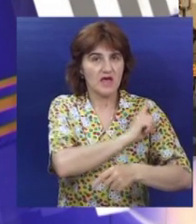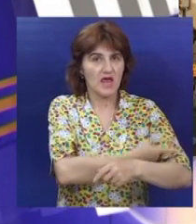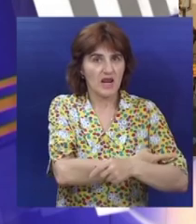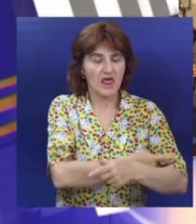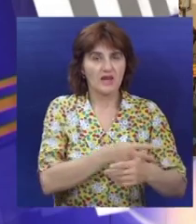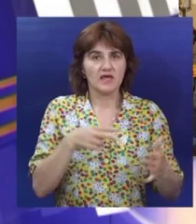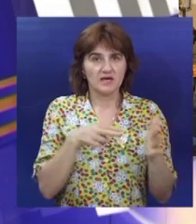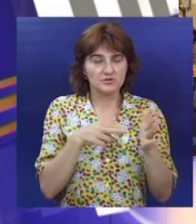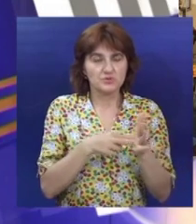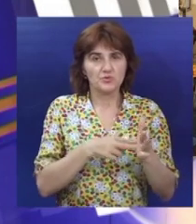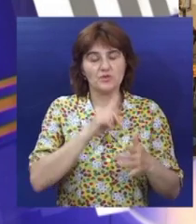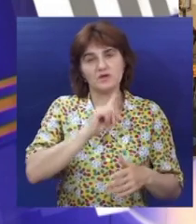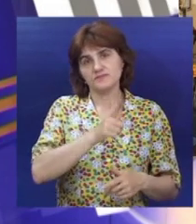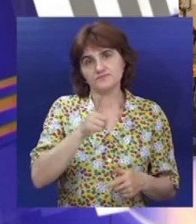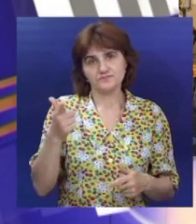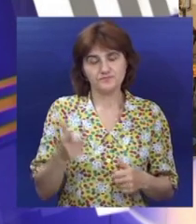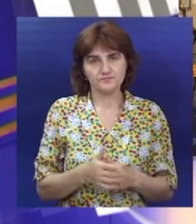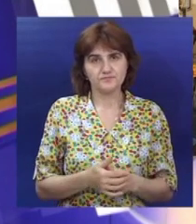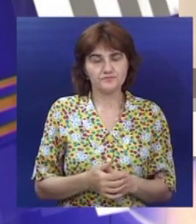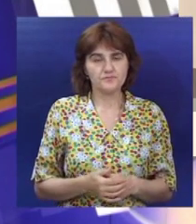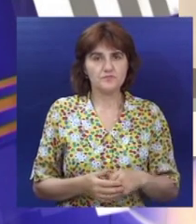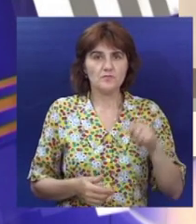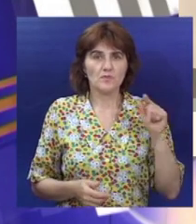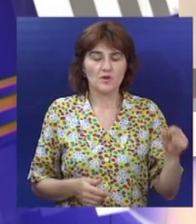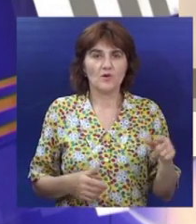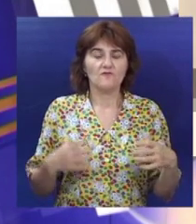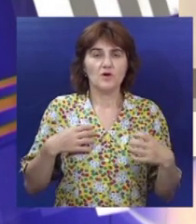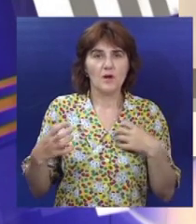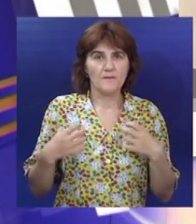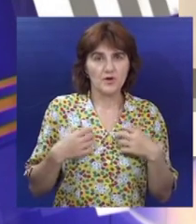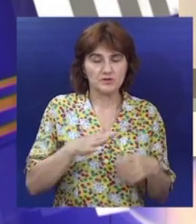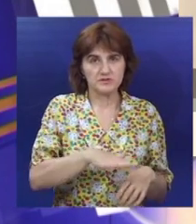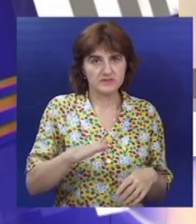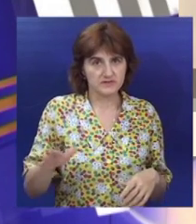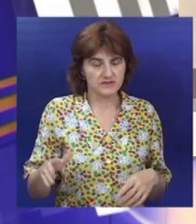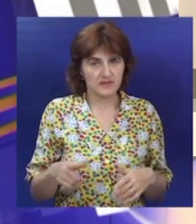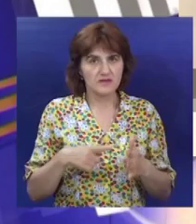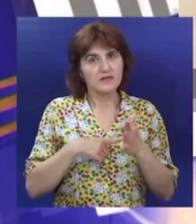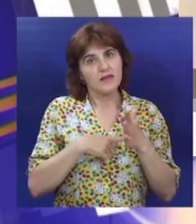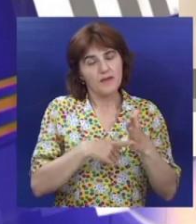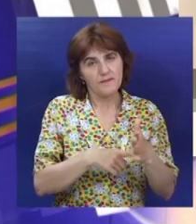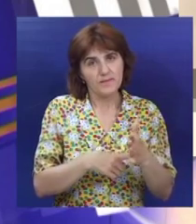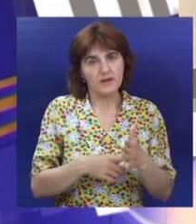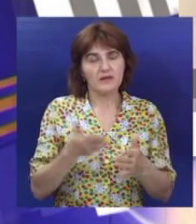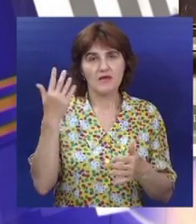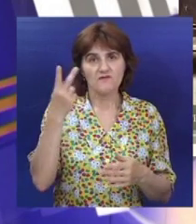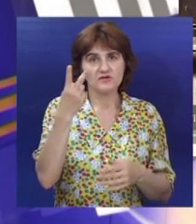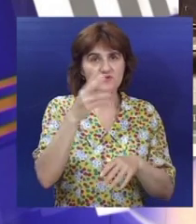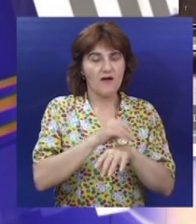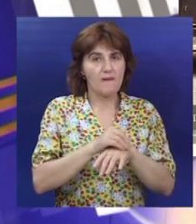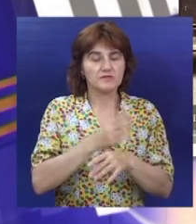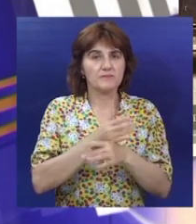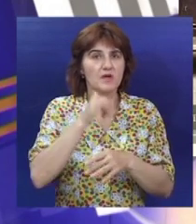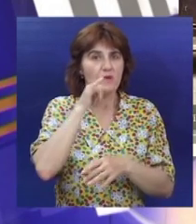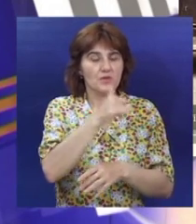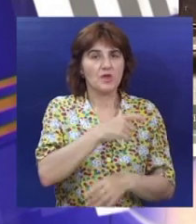oblasti obnovljivih izvora energije. Siemens je izložbom i predstavom Korak ispred vremena, inovacije koje su promenile svet, u